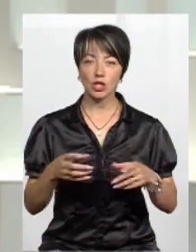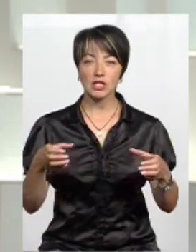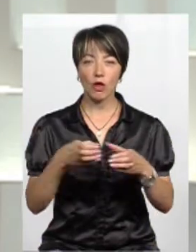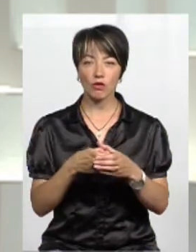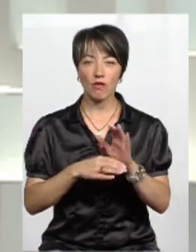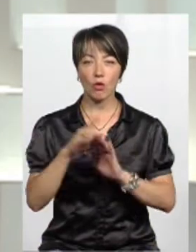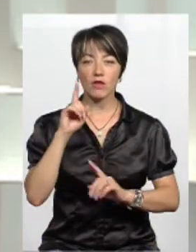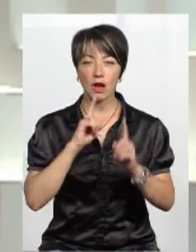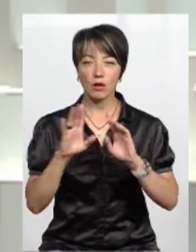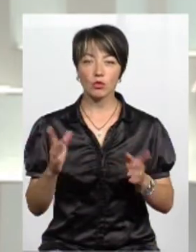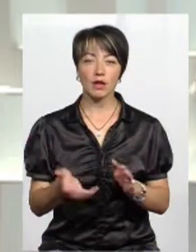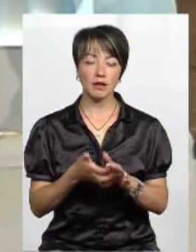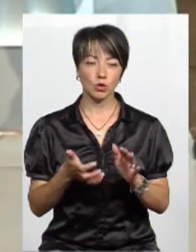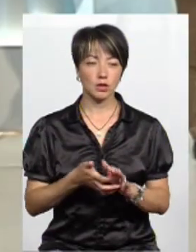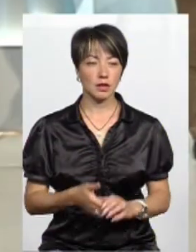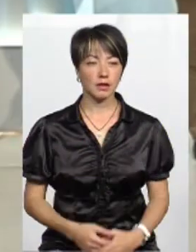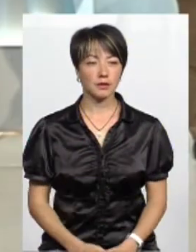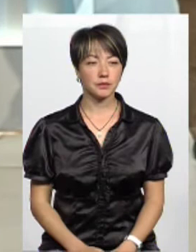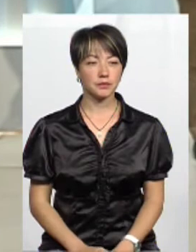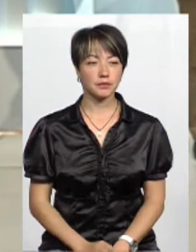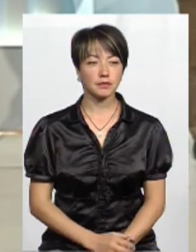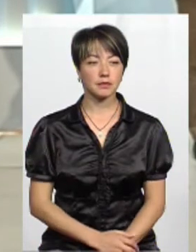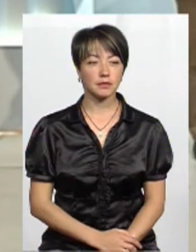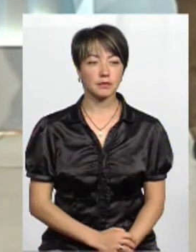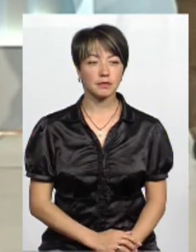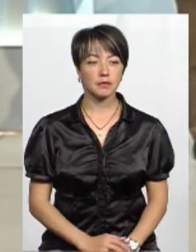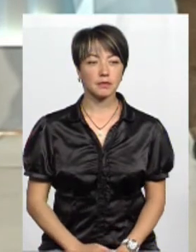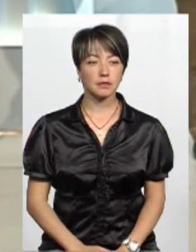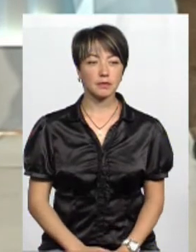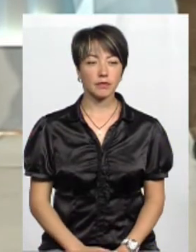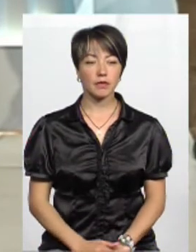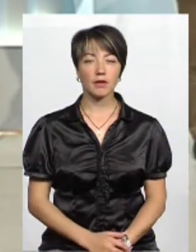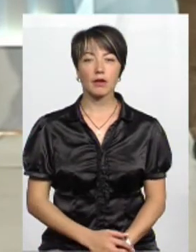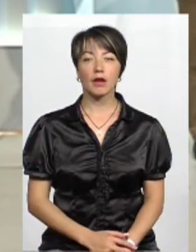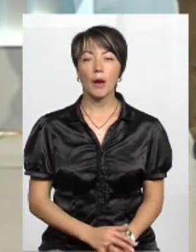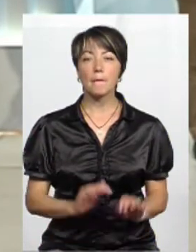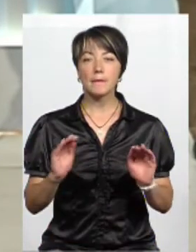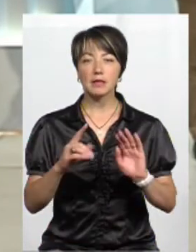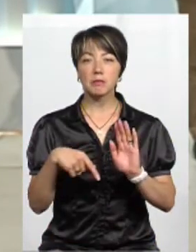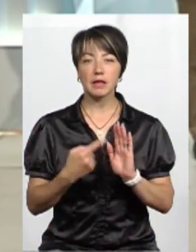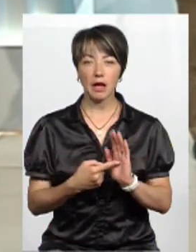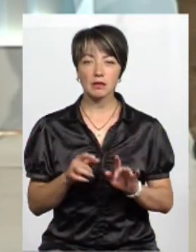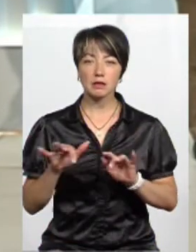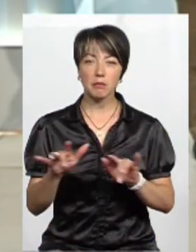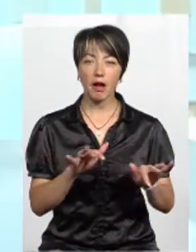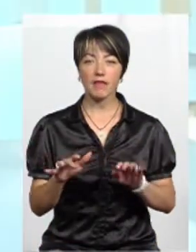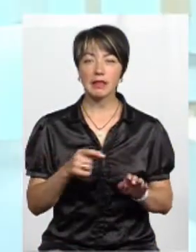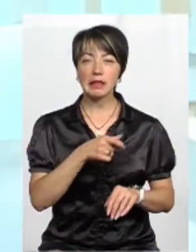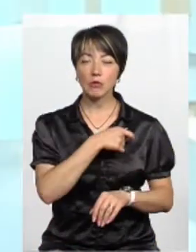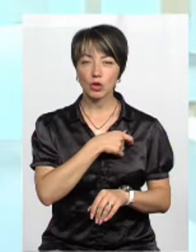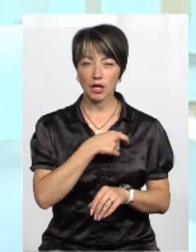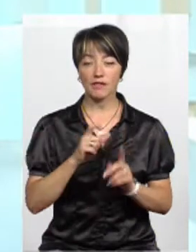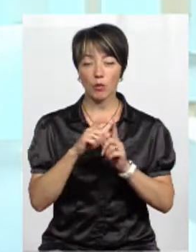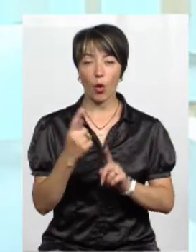зайва. Дякую вам. Далі маємо бліц. Питання стосовно справ депутатських. Прошу